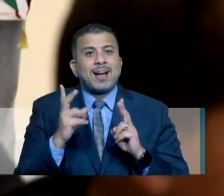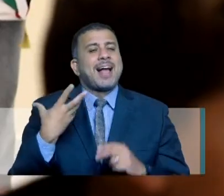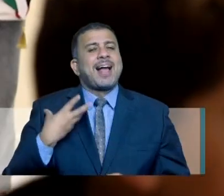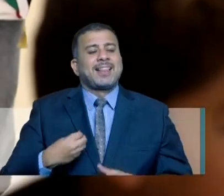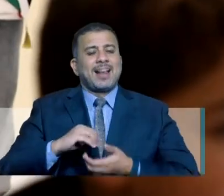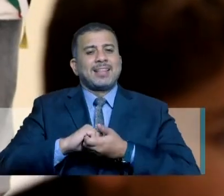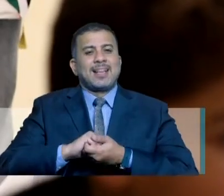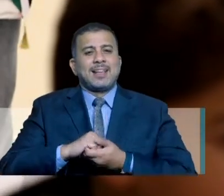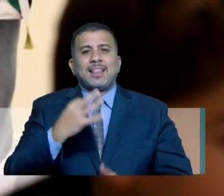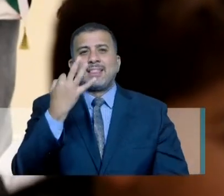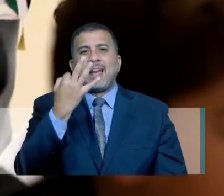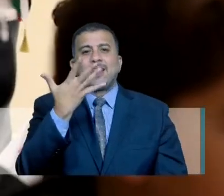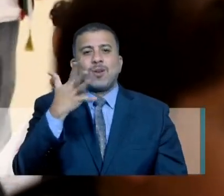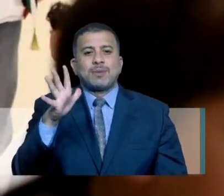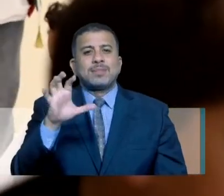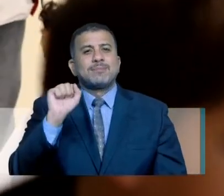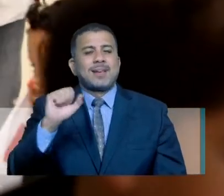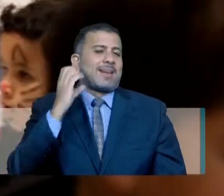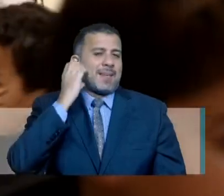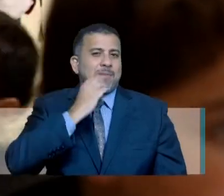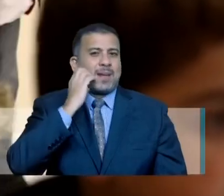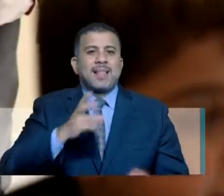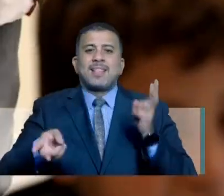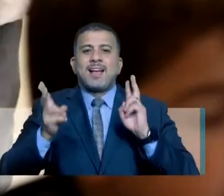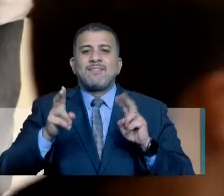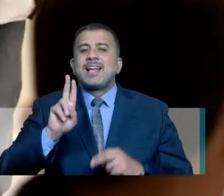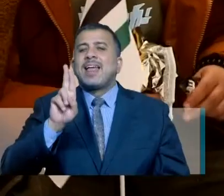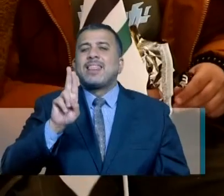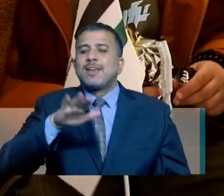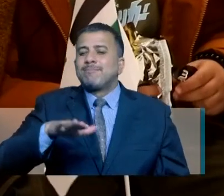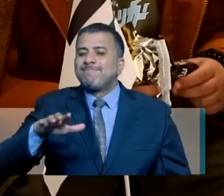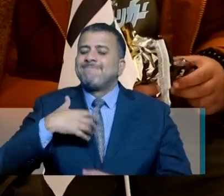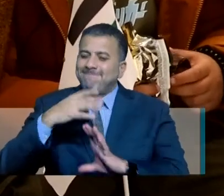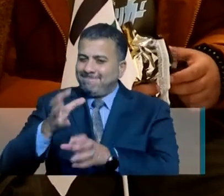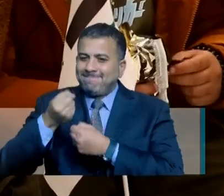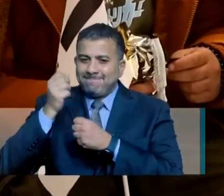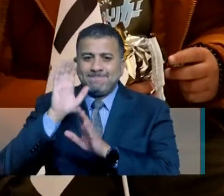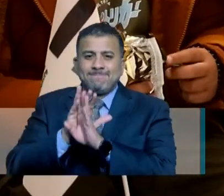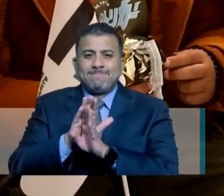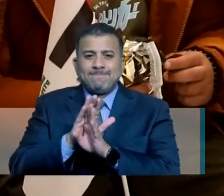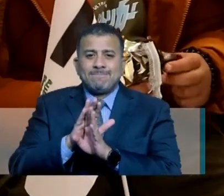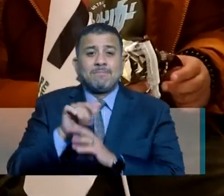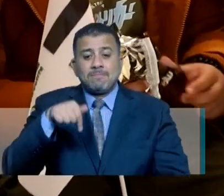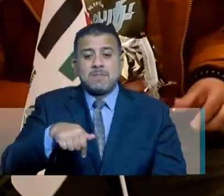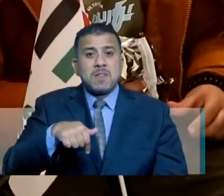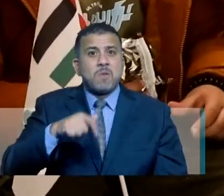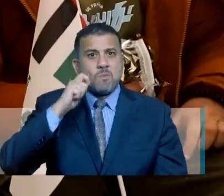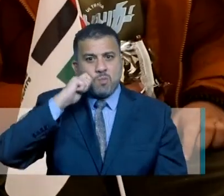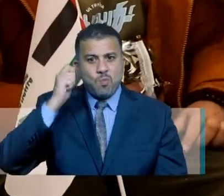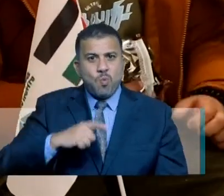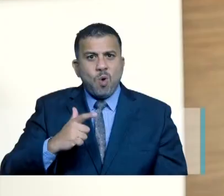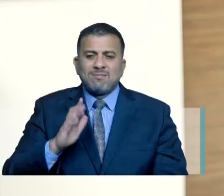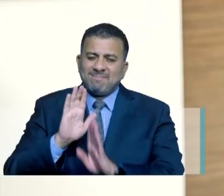الاتحاد ال3 للامارات رفقه الايتام المكفولين من قبل محسني الدوله